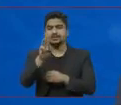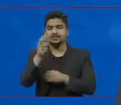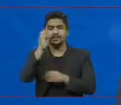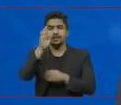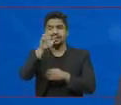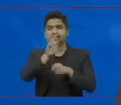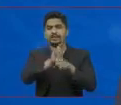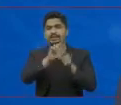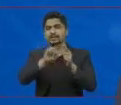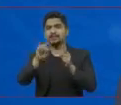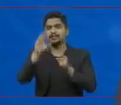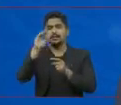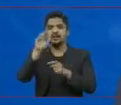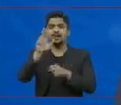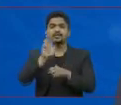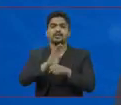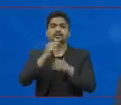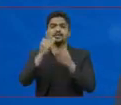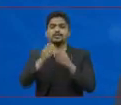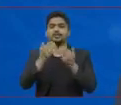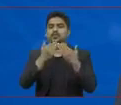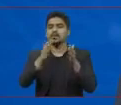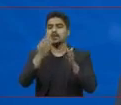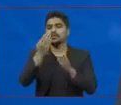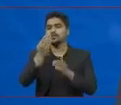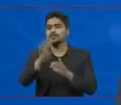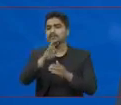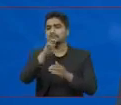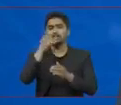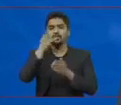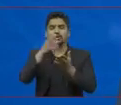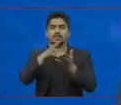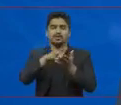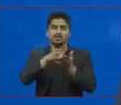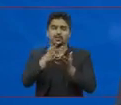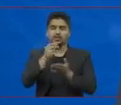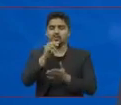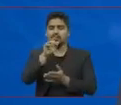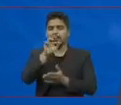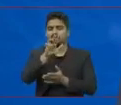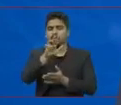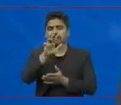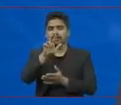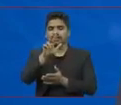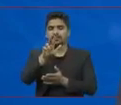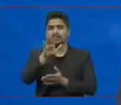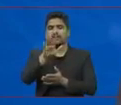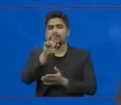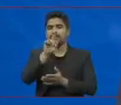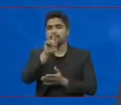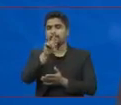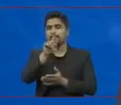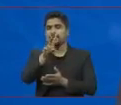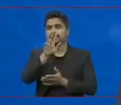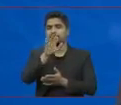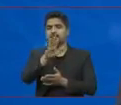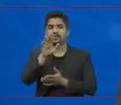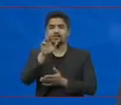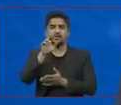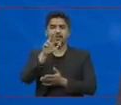8 बजेदेखि बेलुकी 8 बजेसम्म खुला रहेको तथा मोबाइल नम्बर 98 512 55